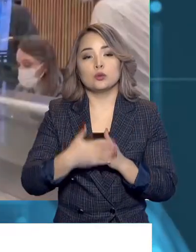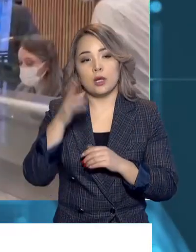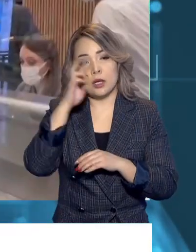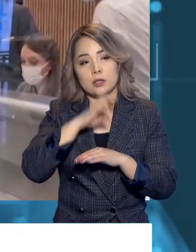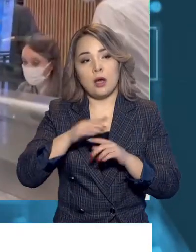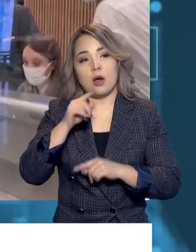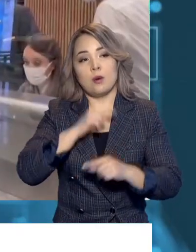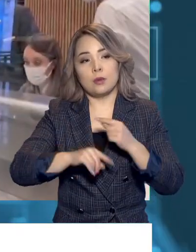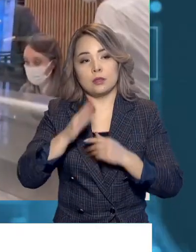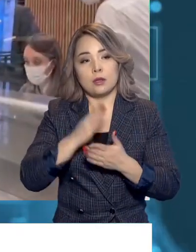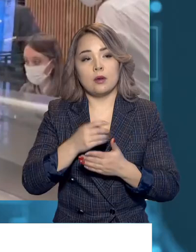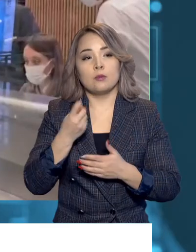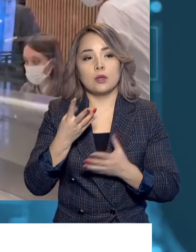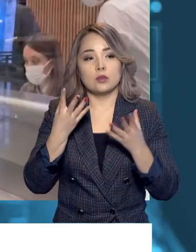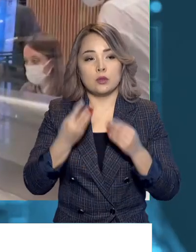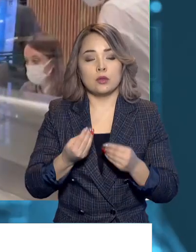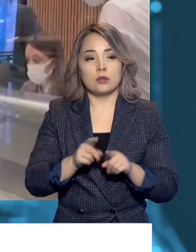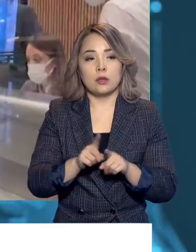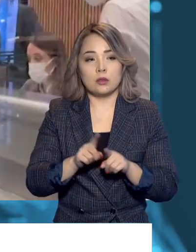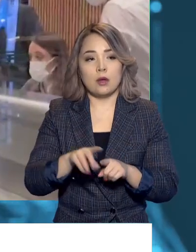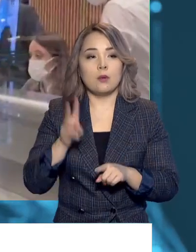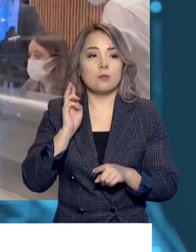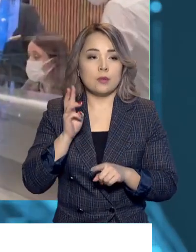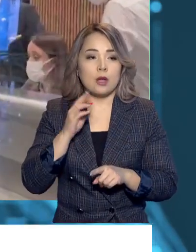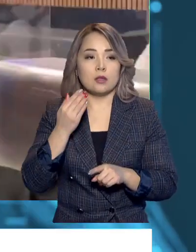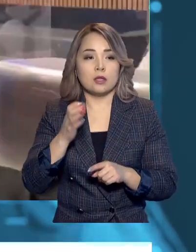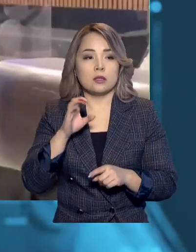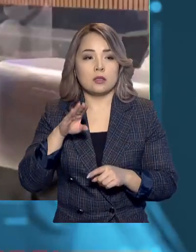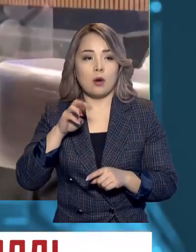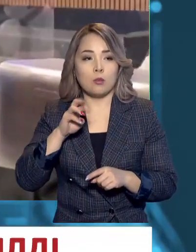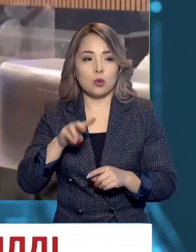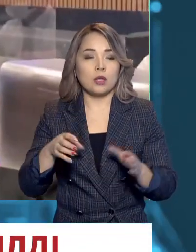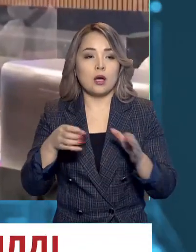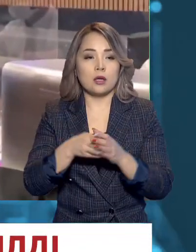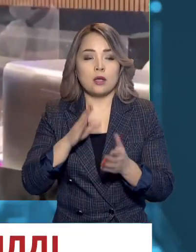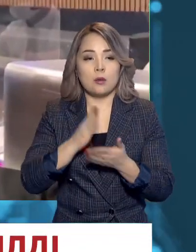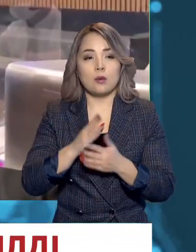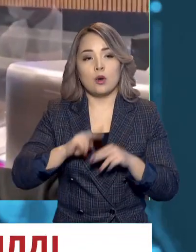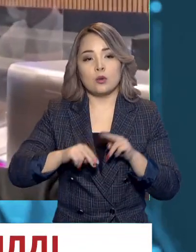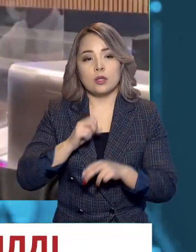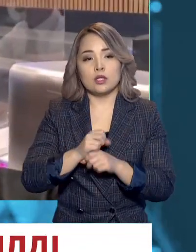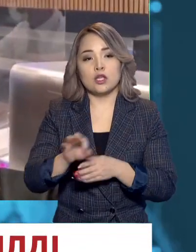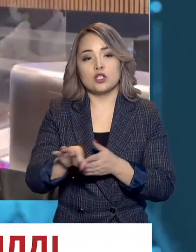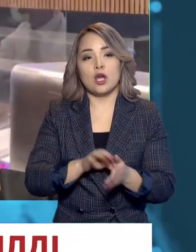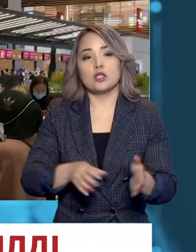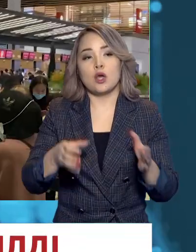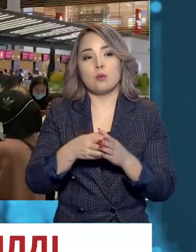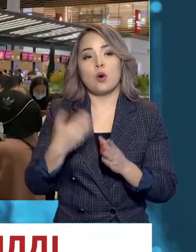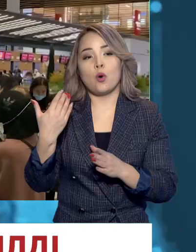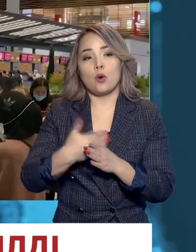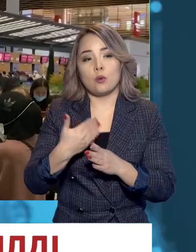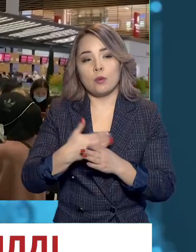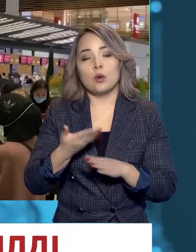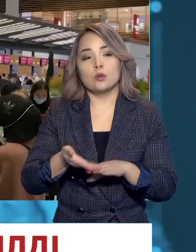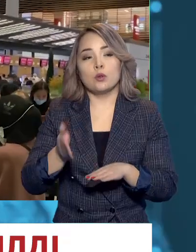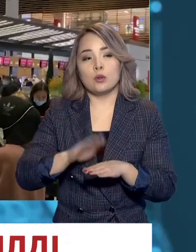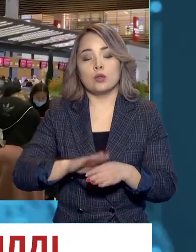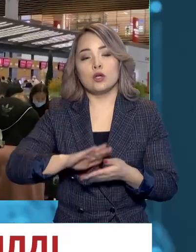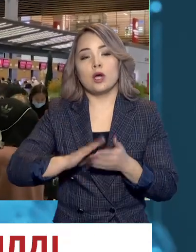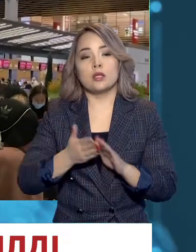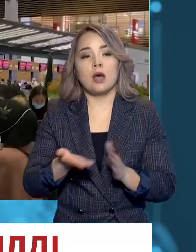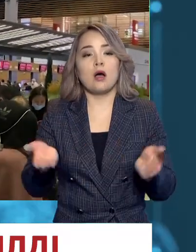аман-есен оралды. Бірнеше күннен бері елшілік пен Стамбулдағы бас консулдықтың жанынан құралған жедел штабтың көмегімен қиын жағдайда